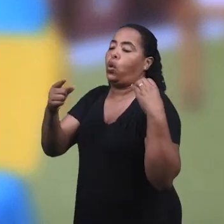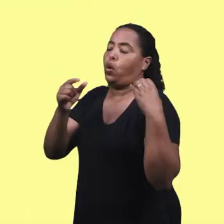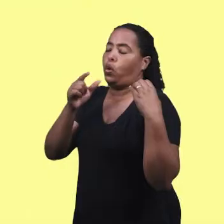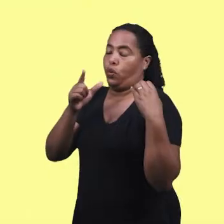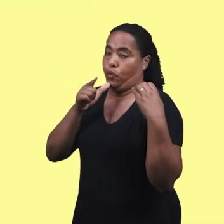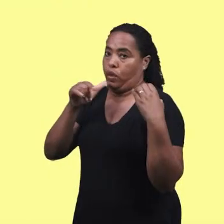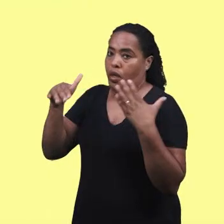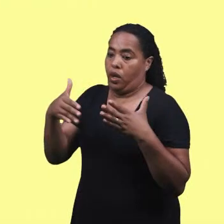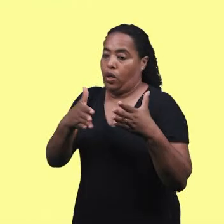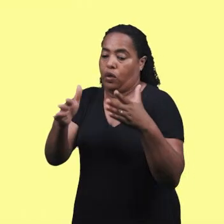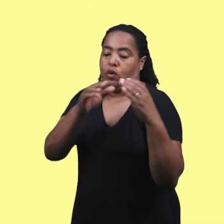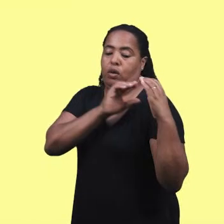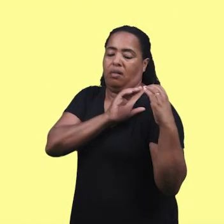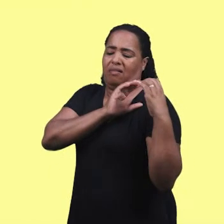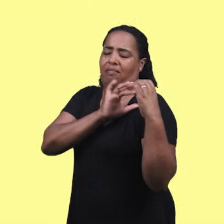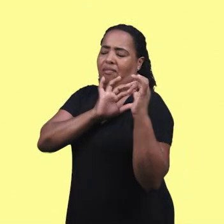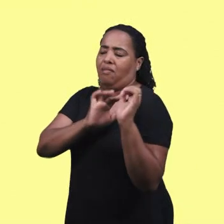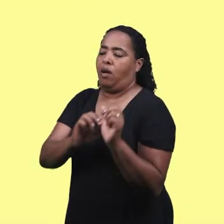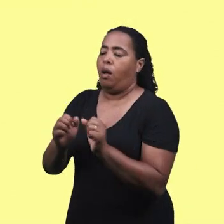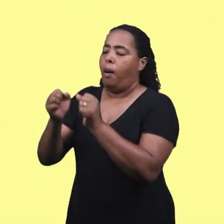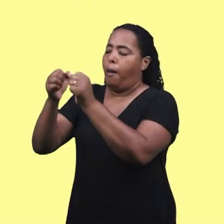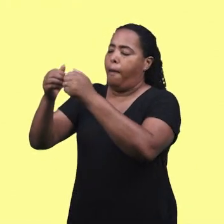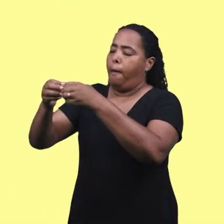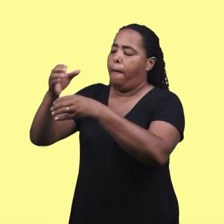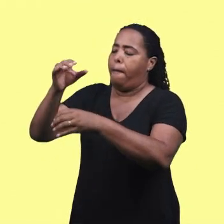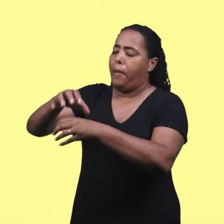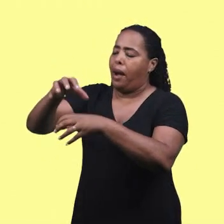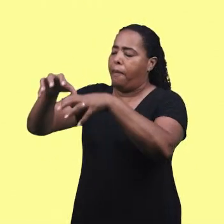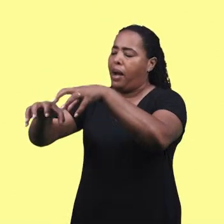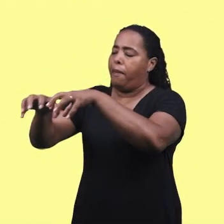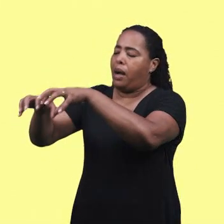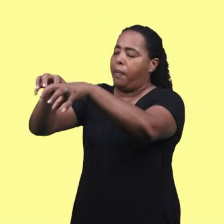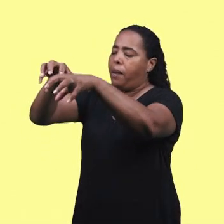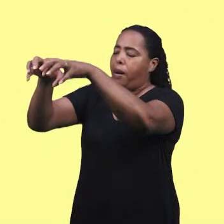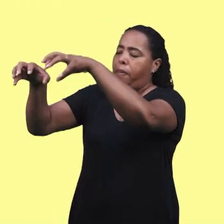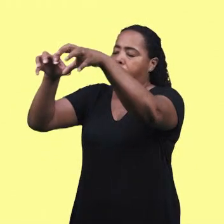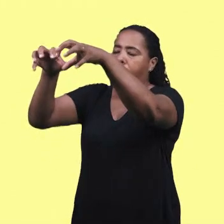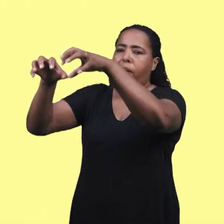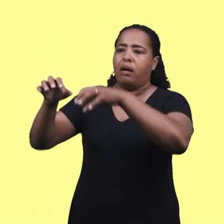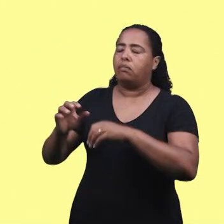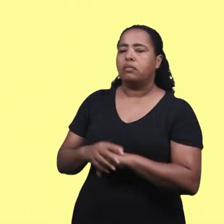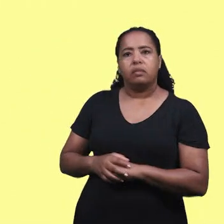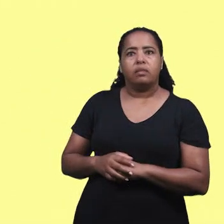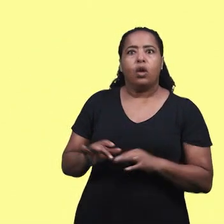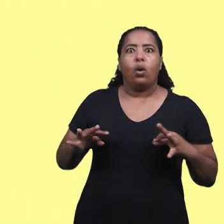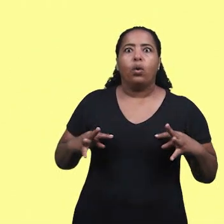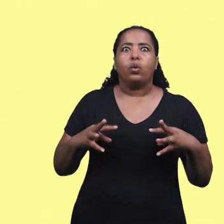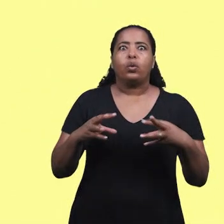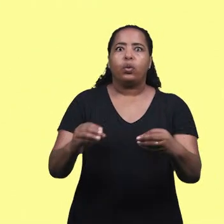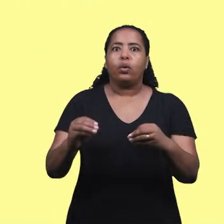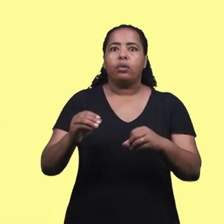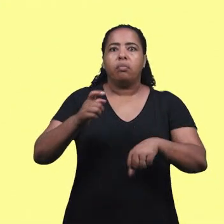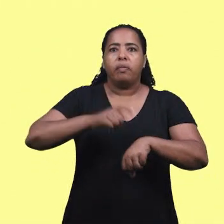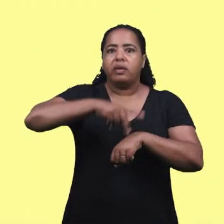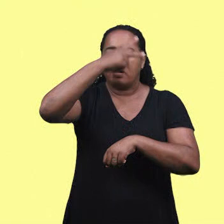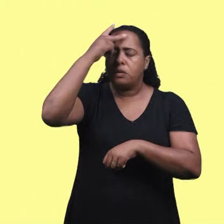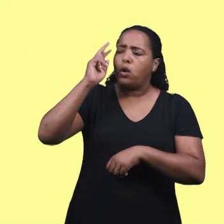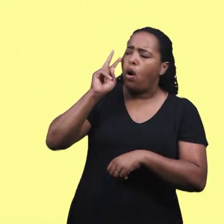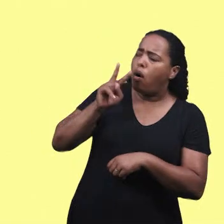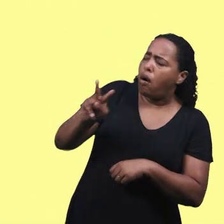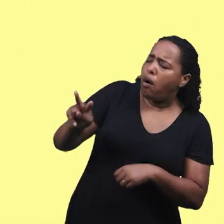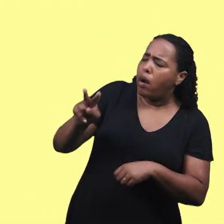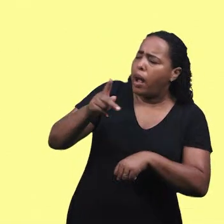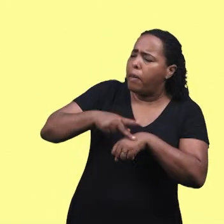mettent tous ensemble pour servir comme un signe pour les générations futures. Vous savez pourquoi? Toutes les fois que quelqu'un va regarder ces 12